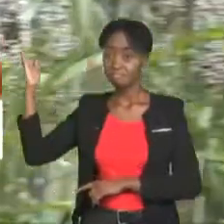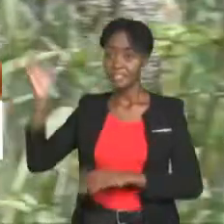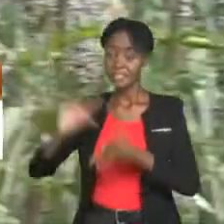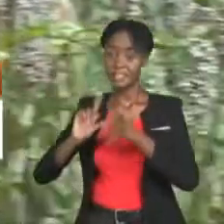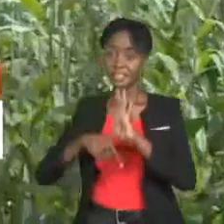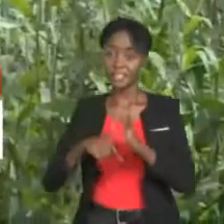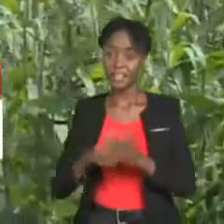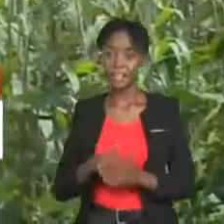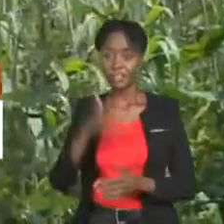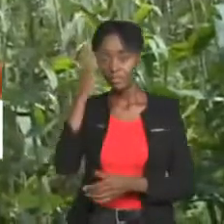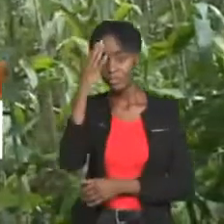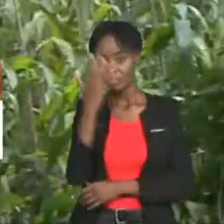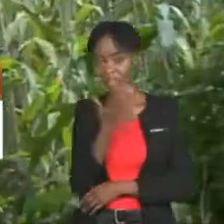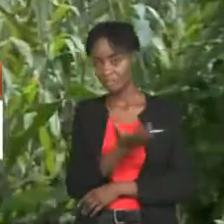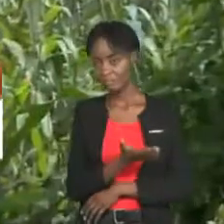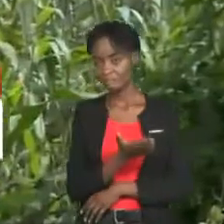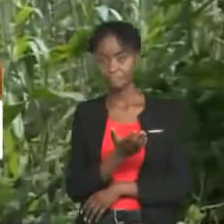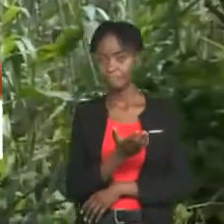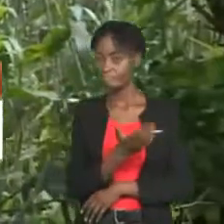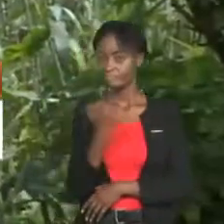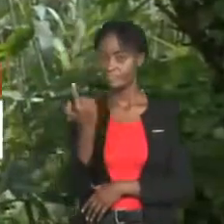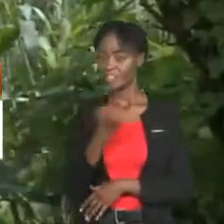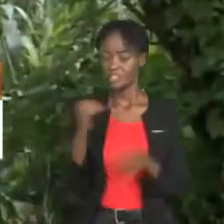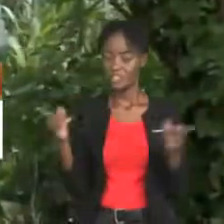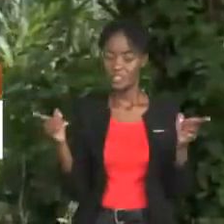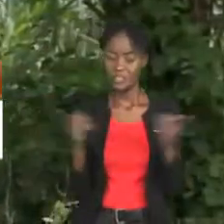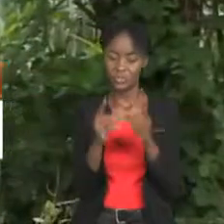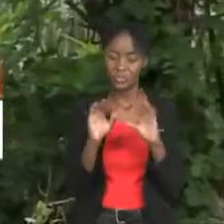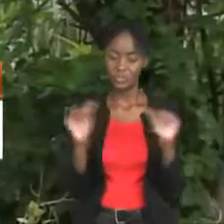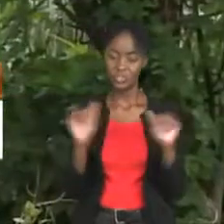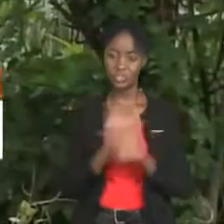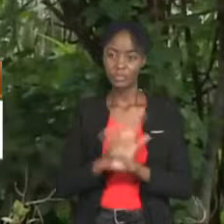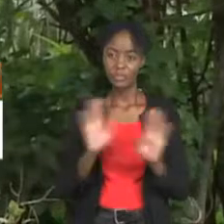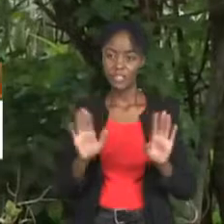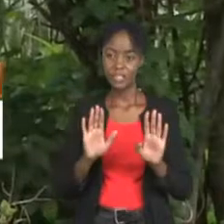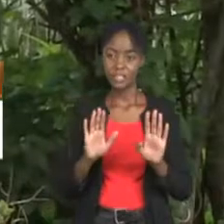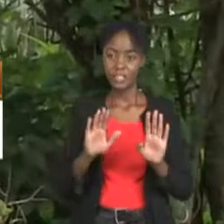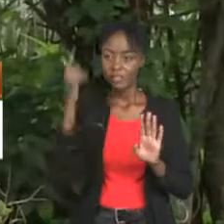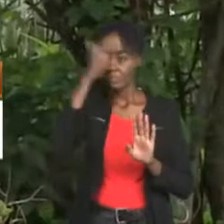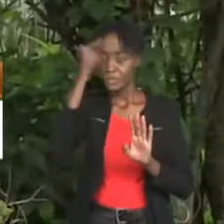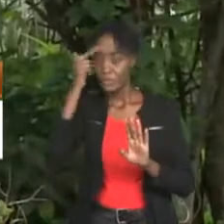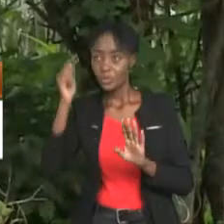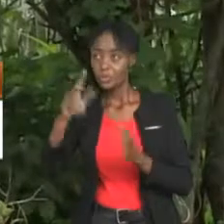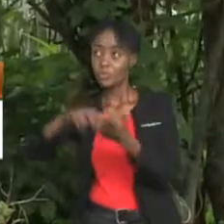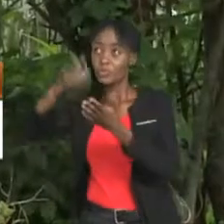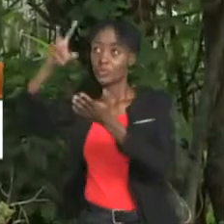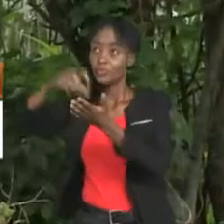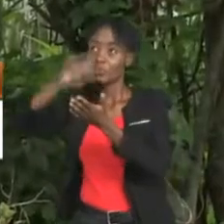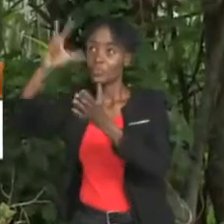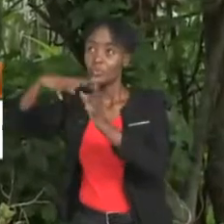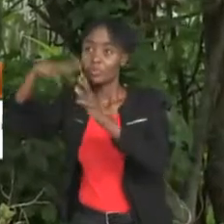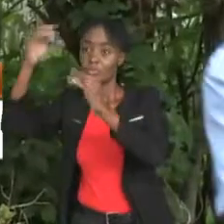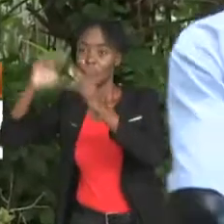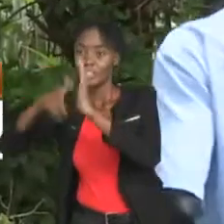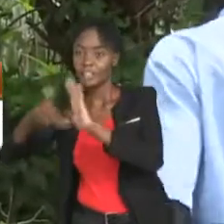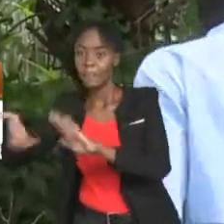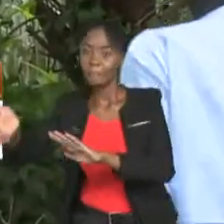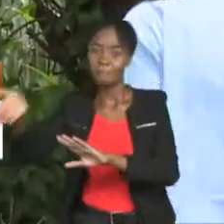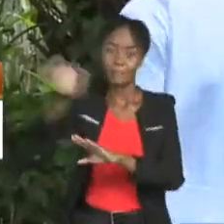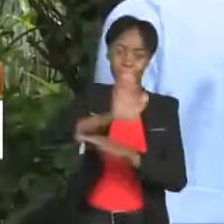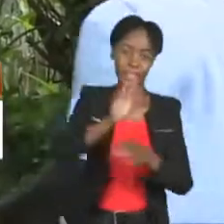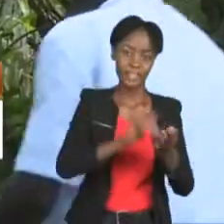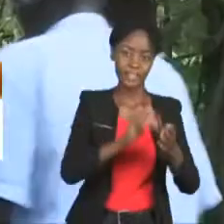Mwishowe wakagundua hili lilikuwa ni suluhu la muda tu, kwani walihama na kurejea punde tu kelele zilipopungua.